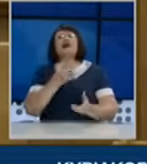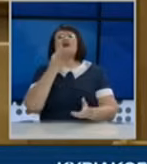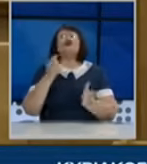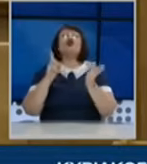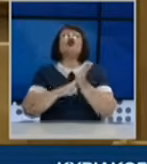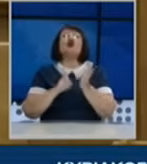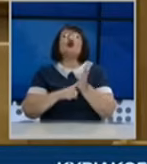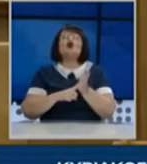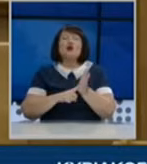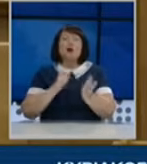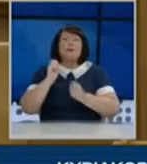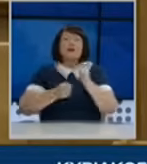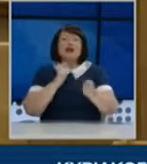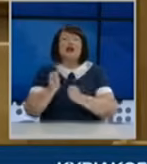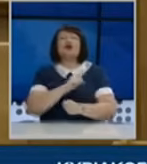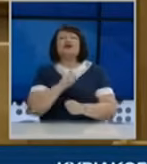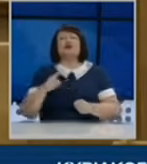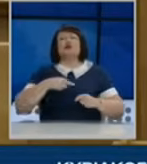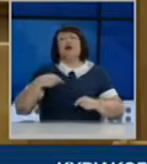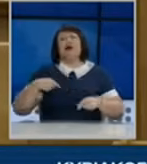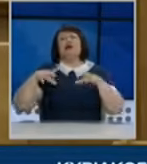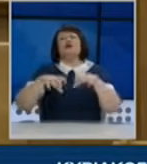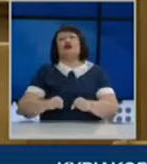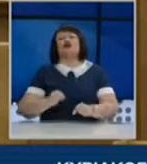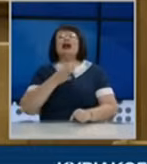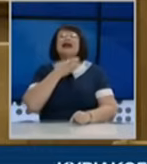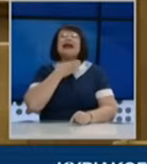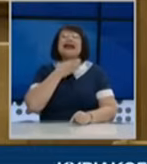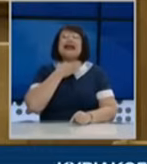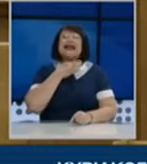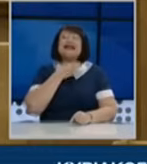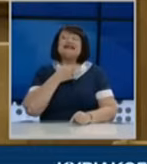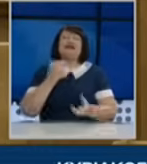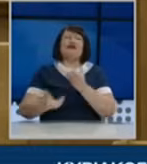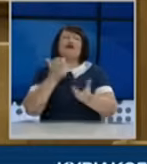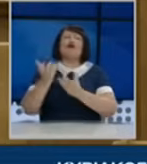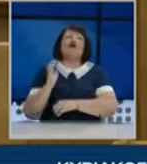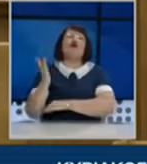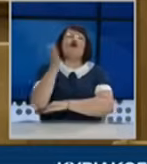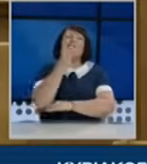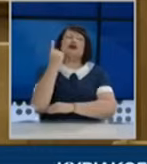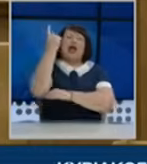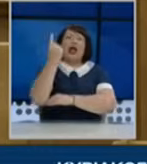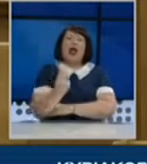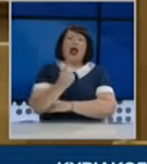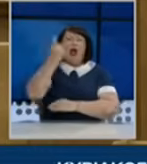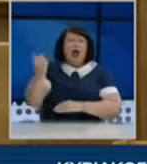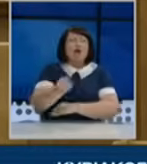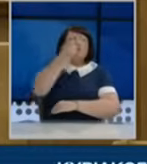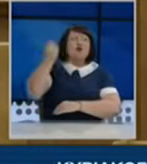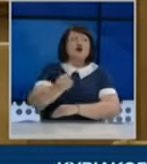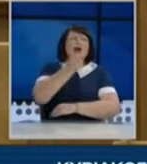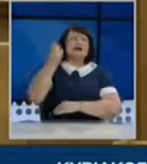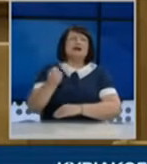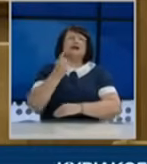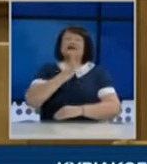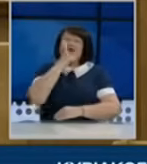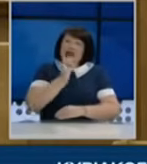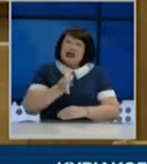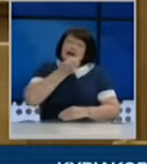για να μην πληρώνει τίποτα ο ολιγάρχης και αν χρειαστεί, καίμε και το δάσος, βάζουμε και ανεμογεννήτριες. Αυτή είναι η αλήθεια. Και θα τη